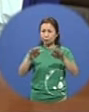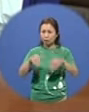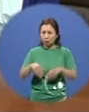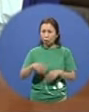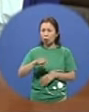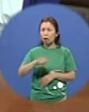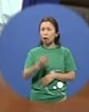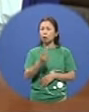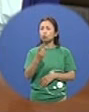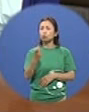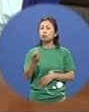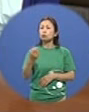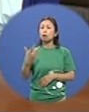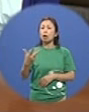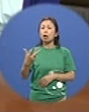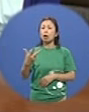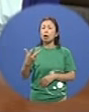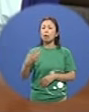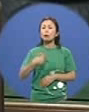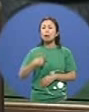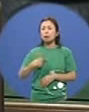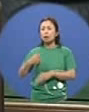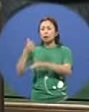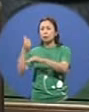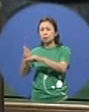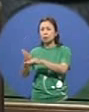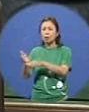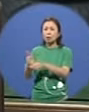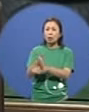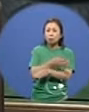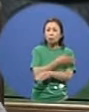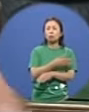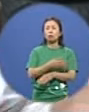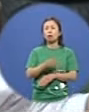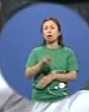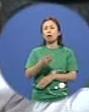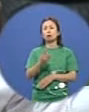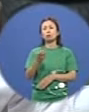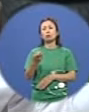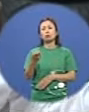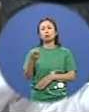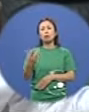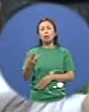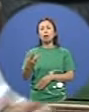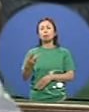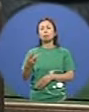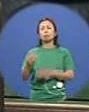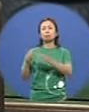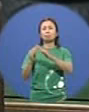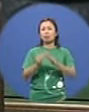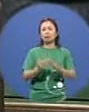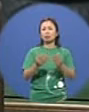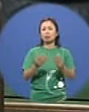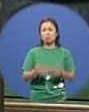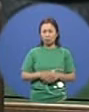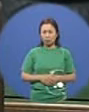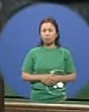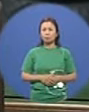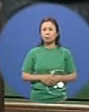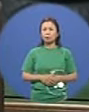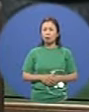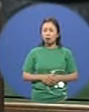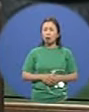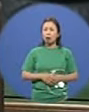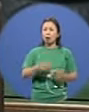117社ぐらい来てくれたんですねそれで従業員はまその巨大な一社でドーンっていうのは難しいんですけど